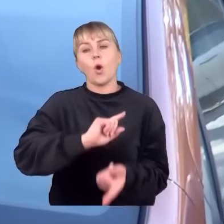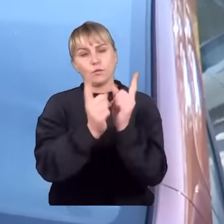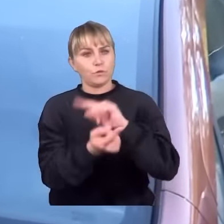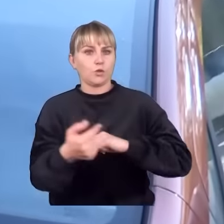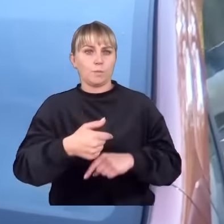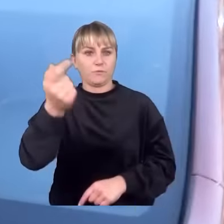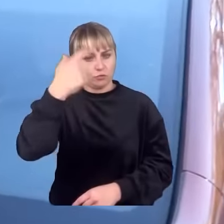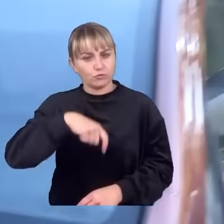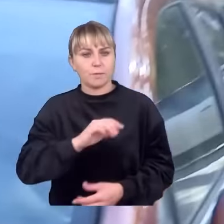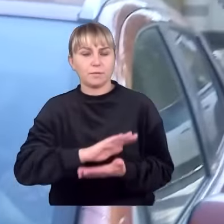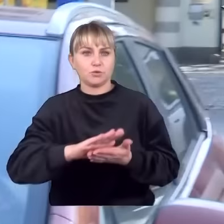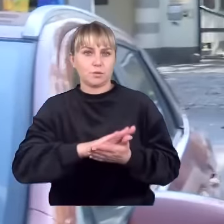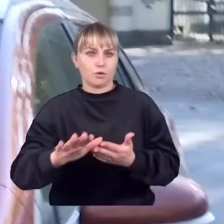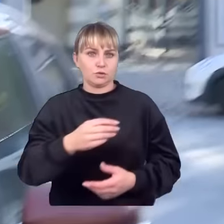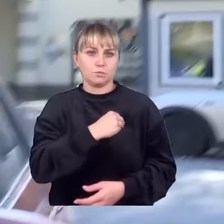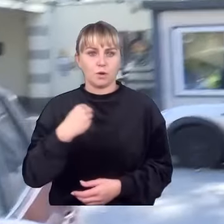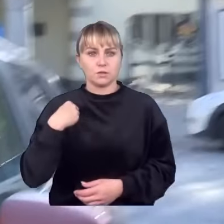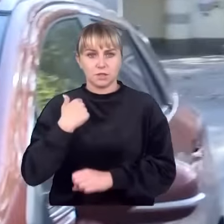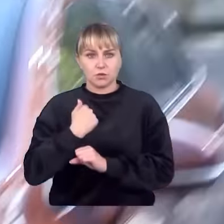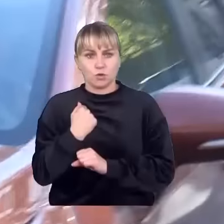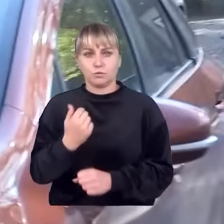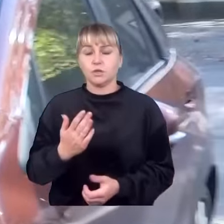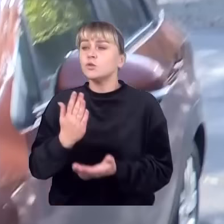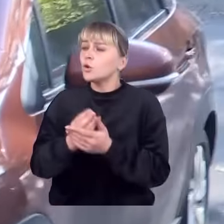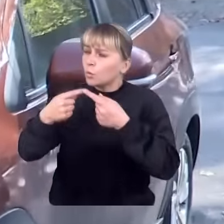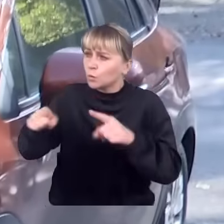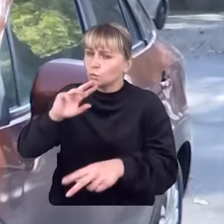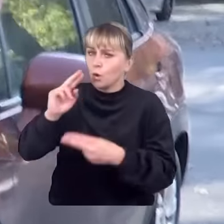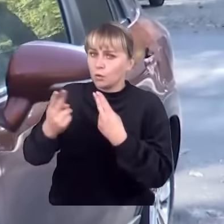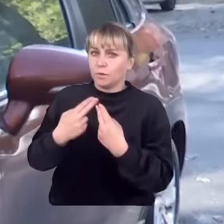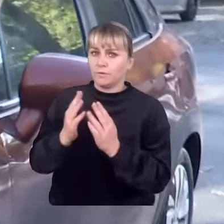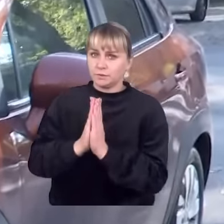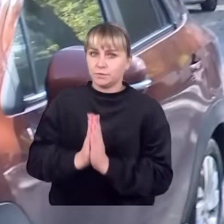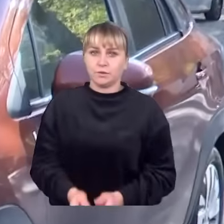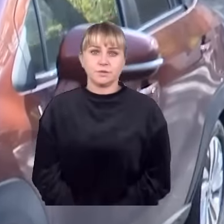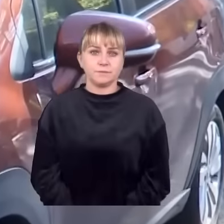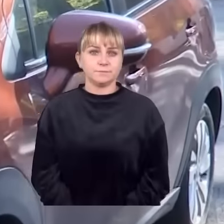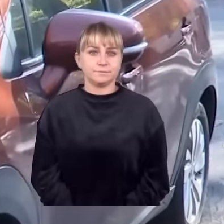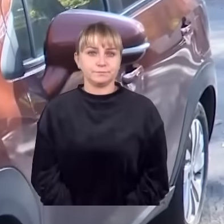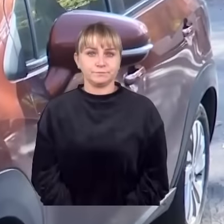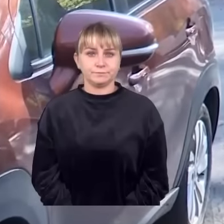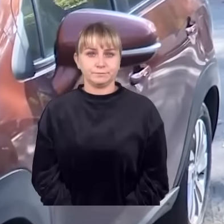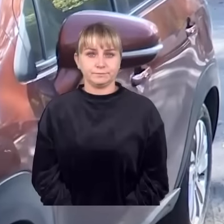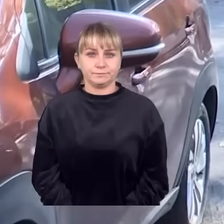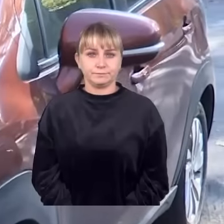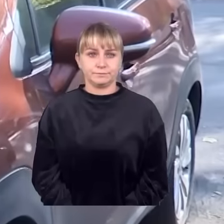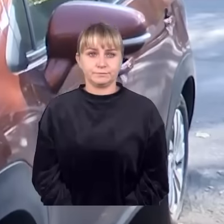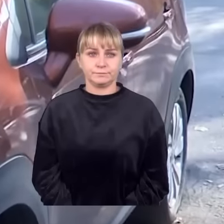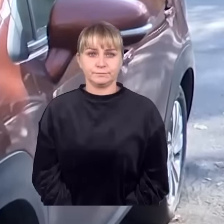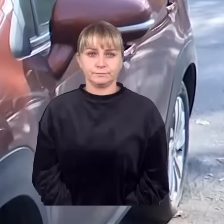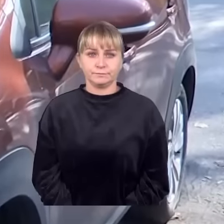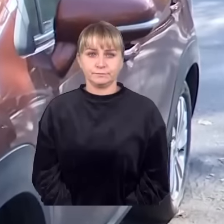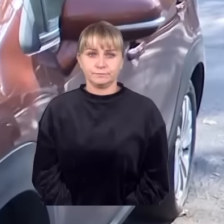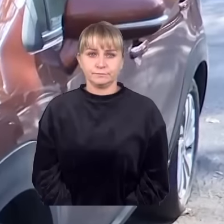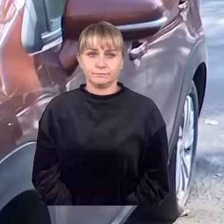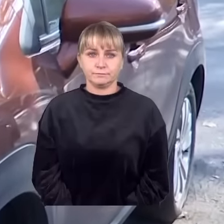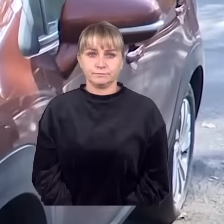Pani Agnieszko, przeprosi pani polskich żołnierzy. Jedna krótka odpowiedź. Dobra, jednak tak. Proszę